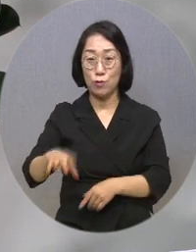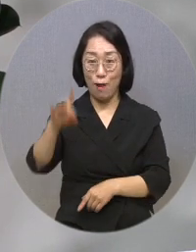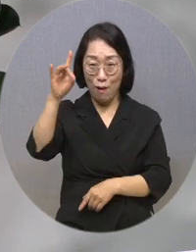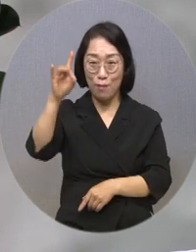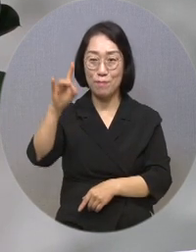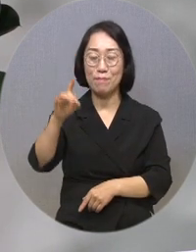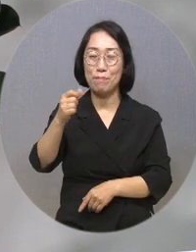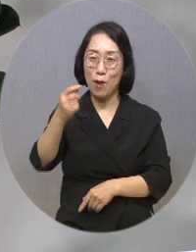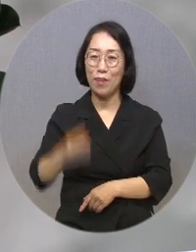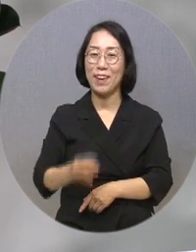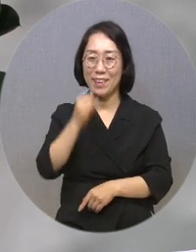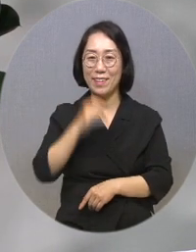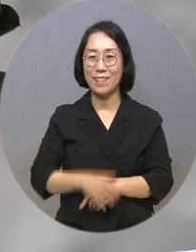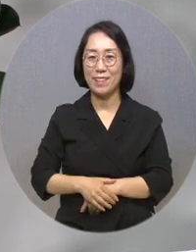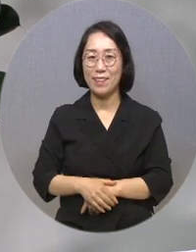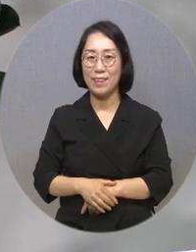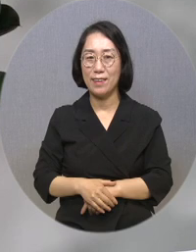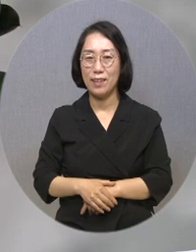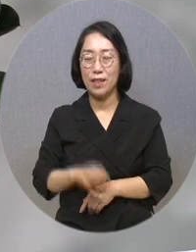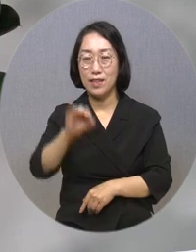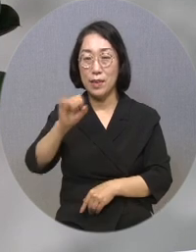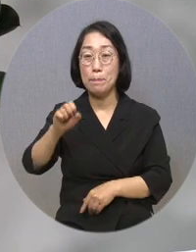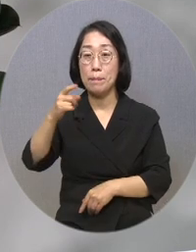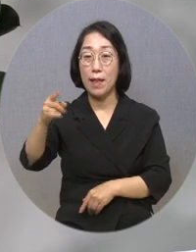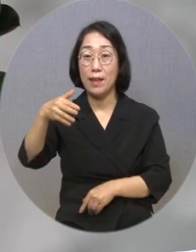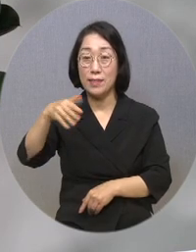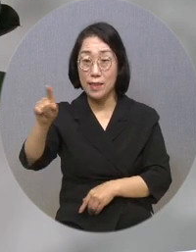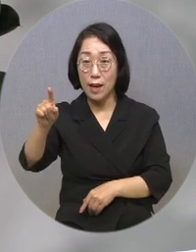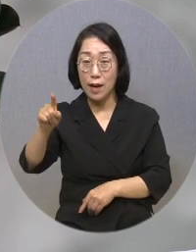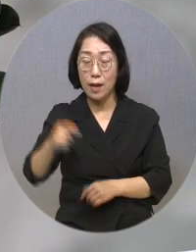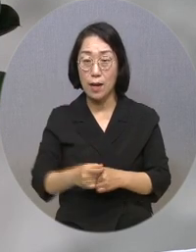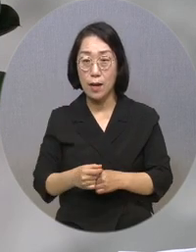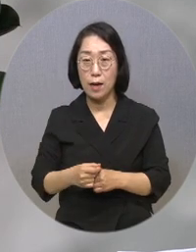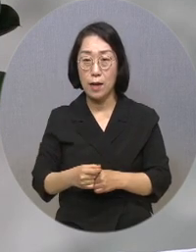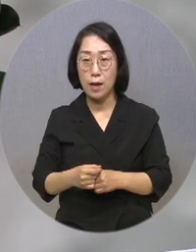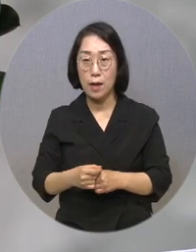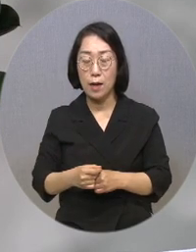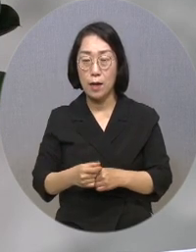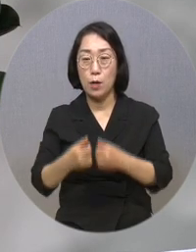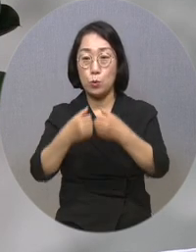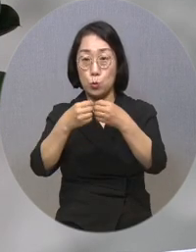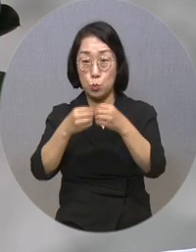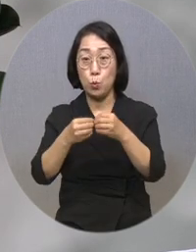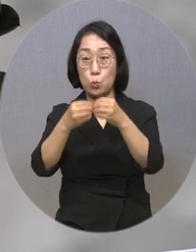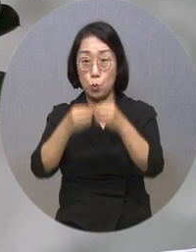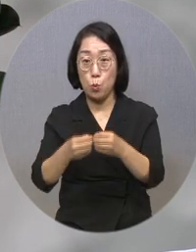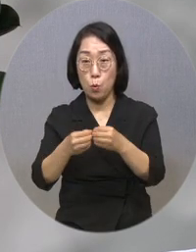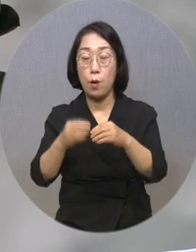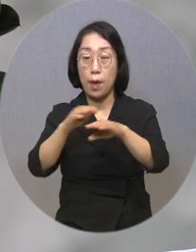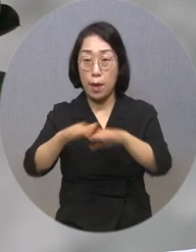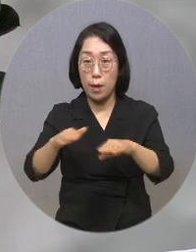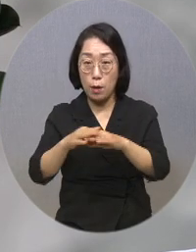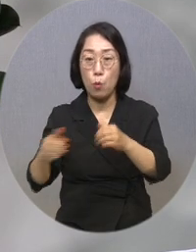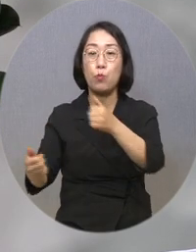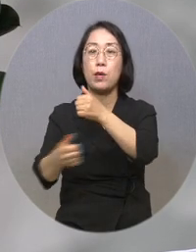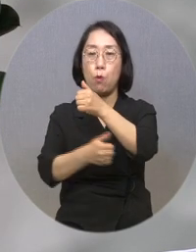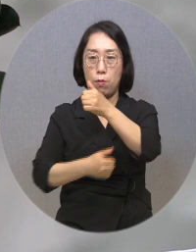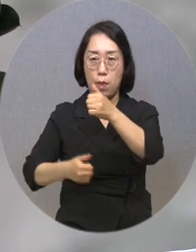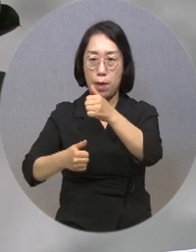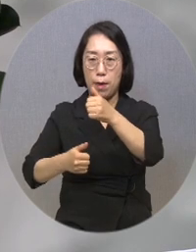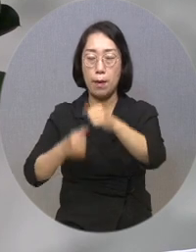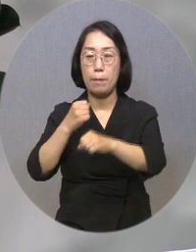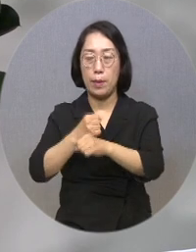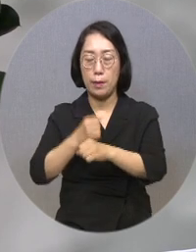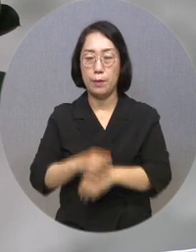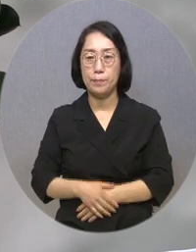맞습니다. 네. 임대차 분쟁 조정위원회를 제가 조례를 통해서 만들었습니다. 전국 최초로. 그 이유가 뭐냐면